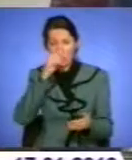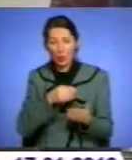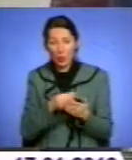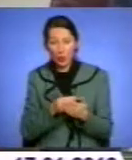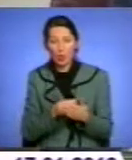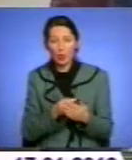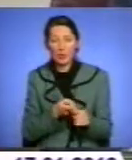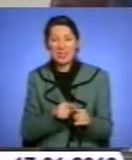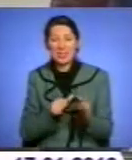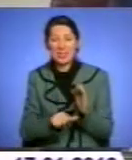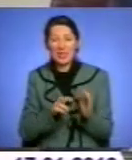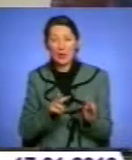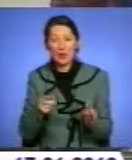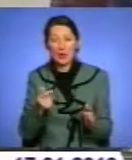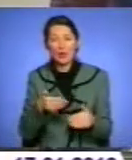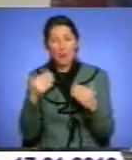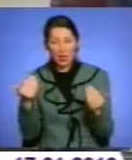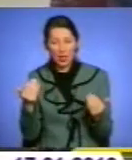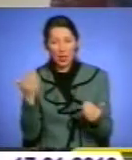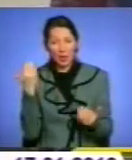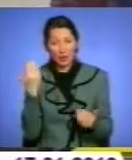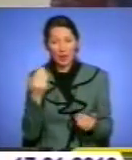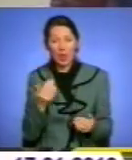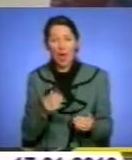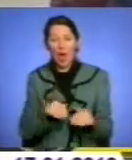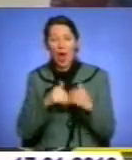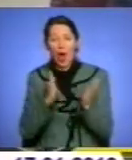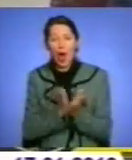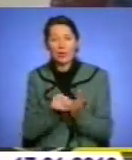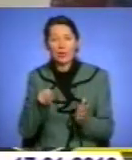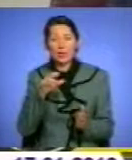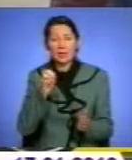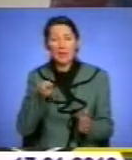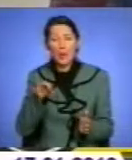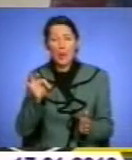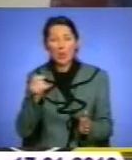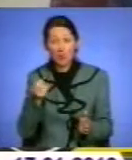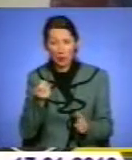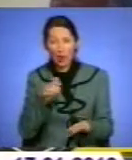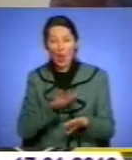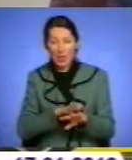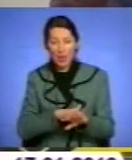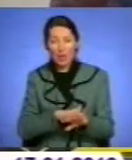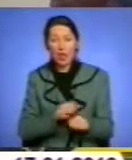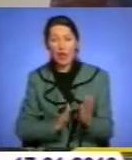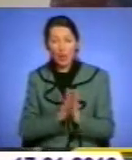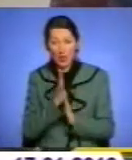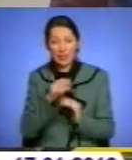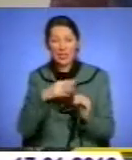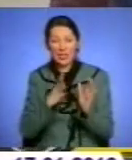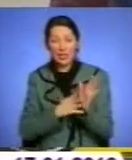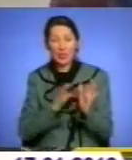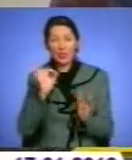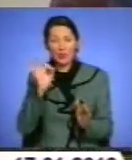Обсяг депозитів громадян у банках виріс минулого року майже на 60 мільярдів гривень, або на